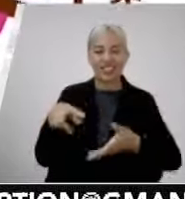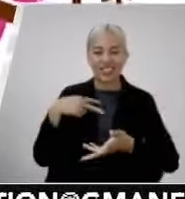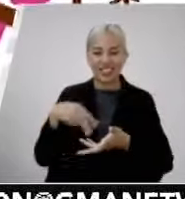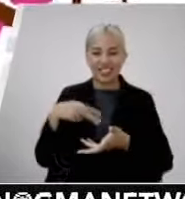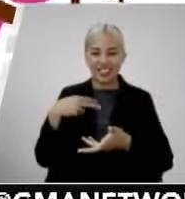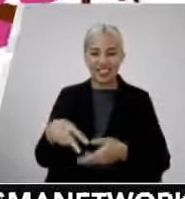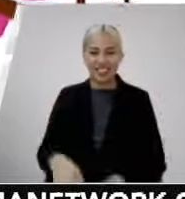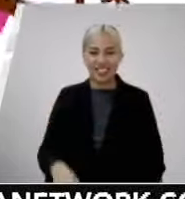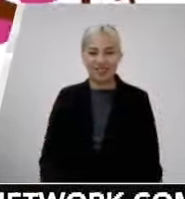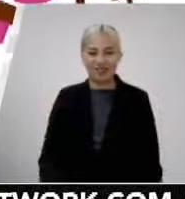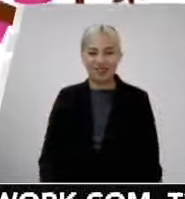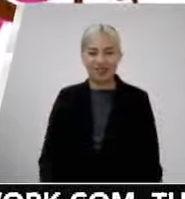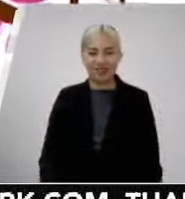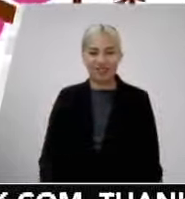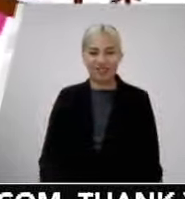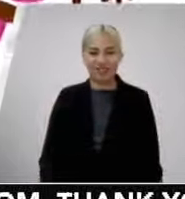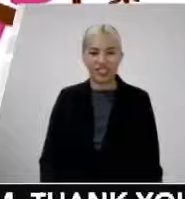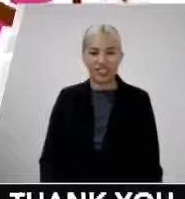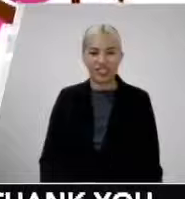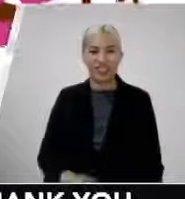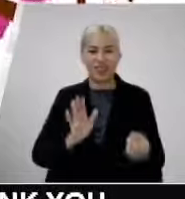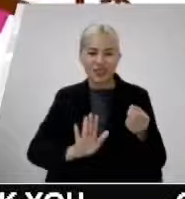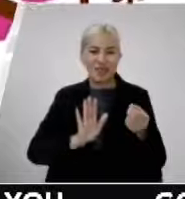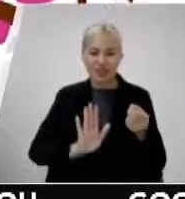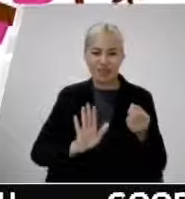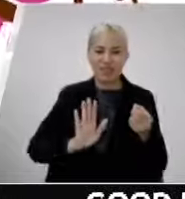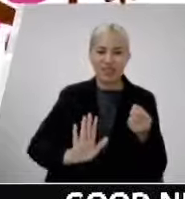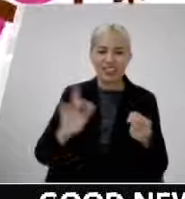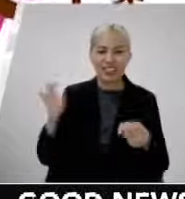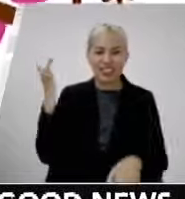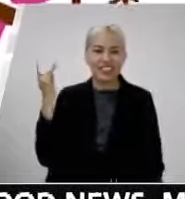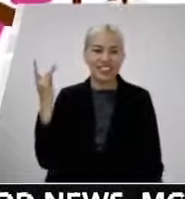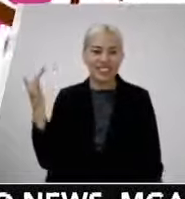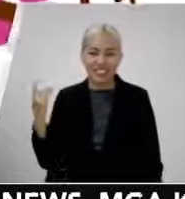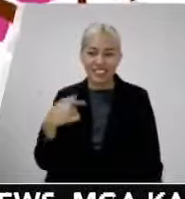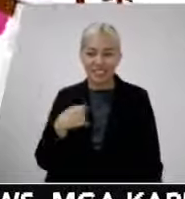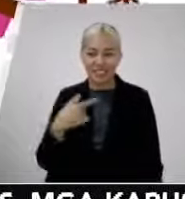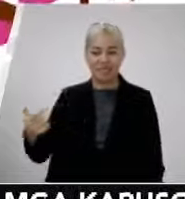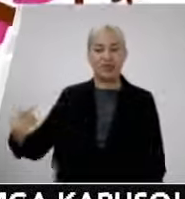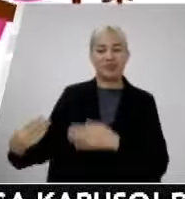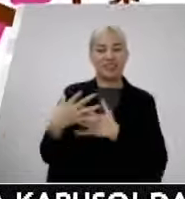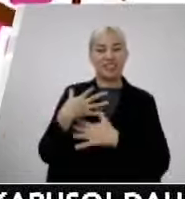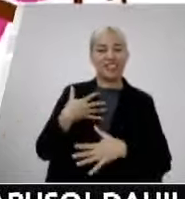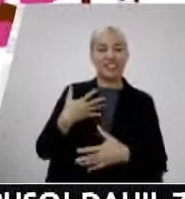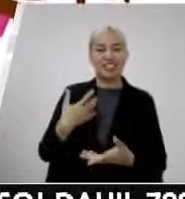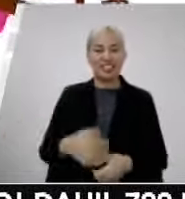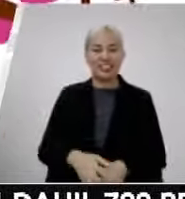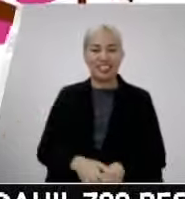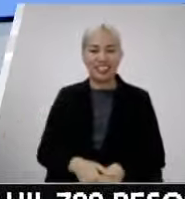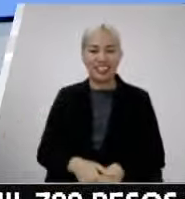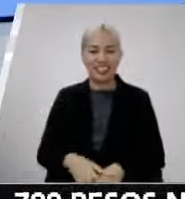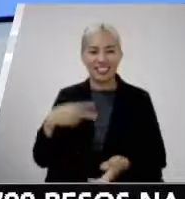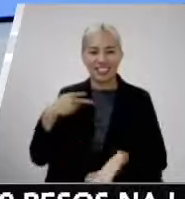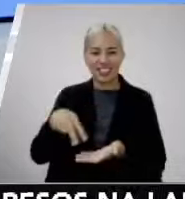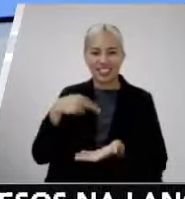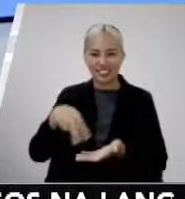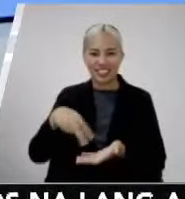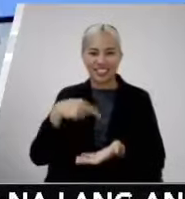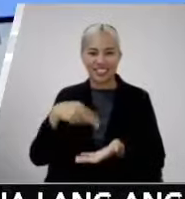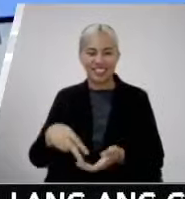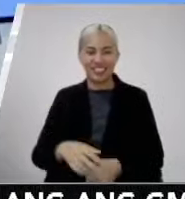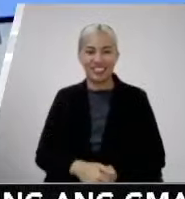Parang nakakadala nga talaga. Ayan, no? Malapit para, na ako. Para, malapit para na. Parang ati-atihan lang. Oo nga. At least nakaka-good vibes na